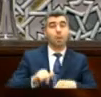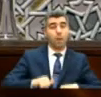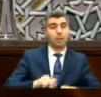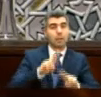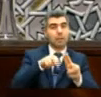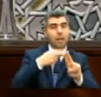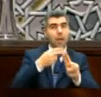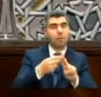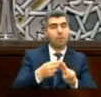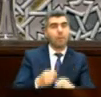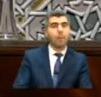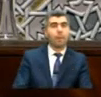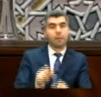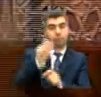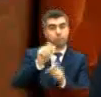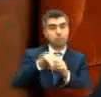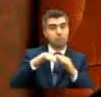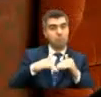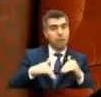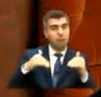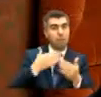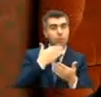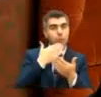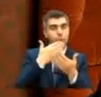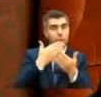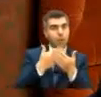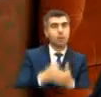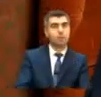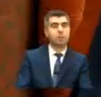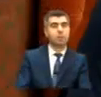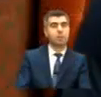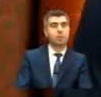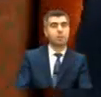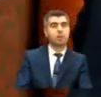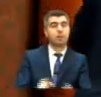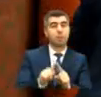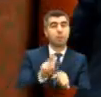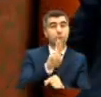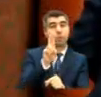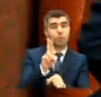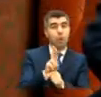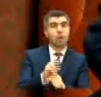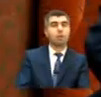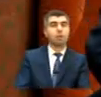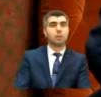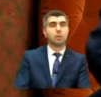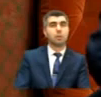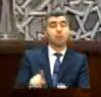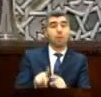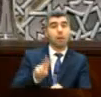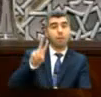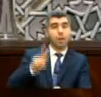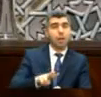محترم السيدات والسادة النواب المحترمون، نشكر السيد المحترم على سؤاله. في الحقيقة لا